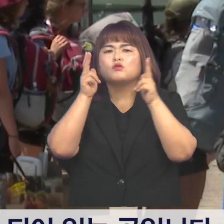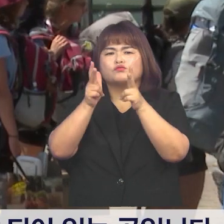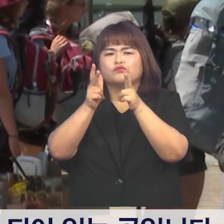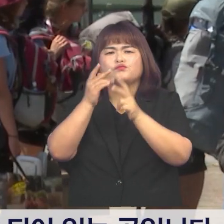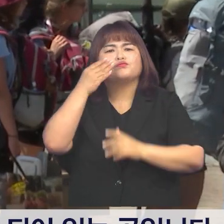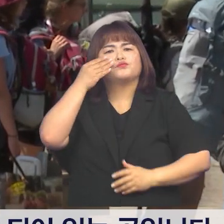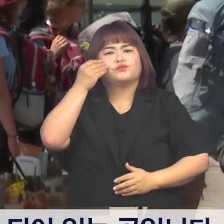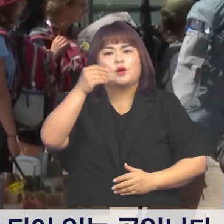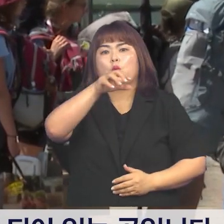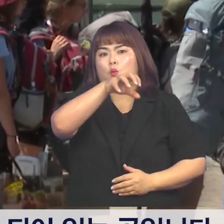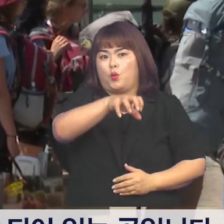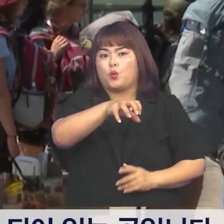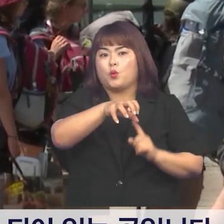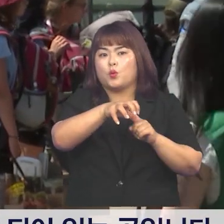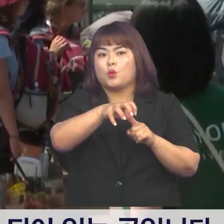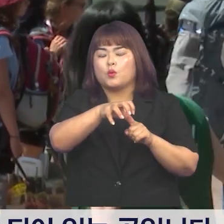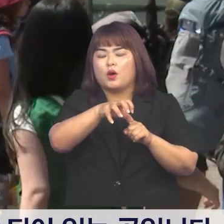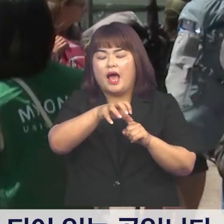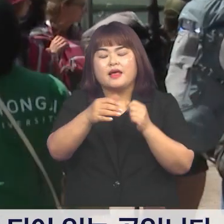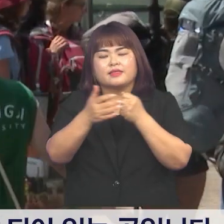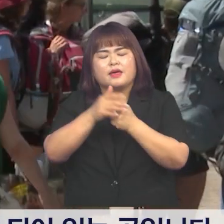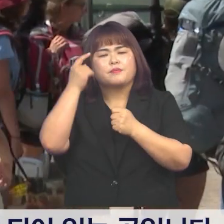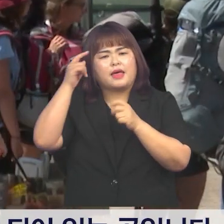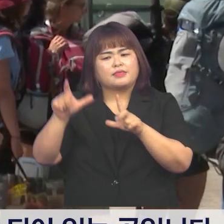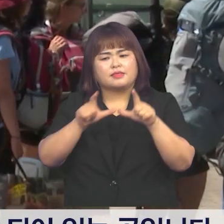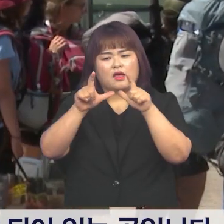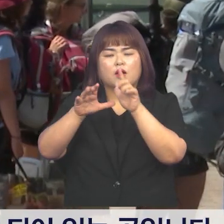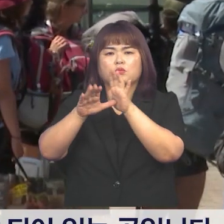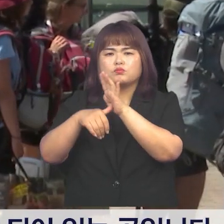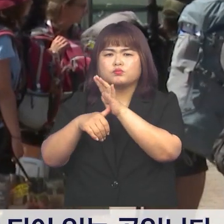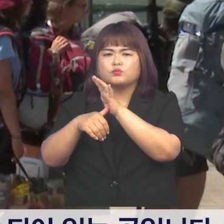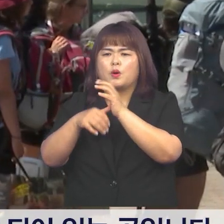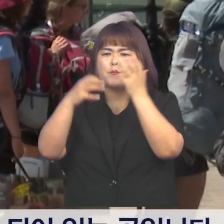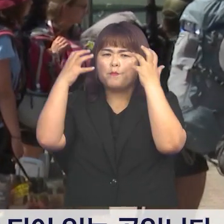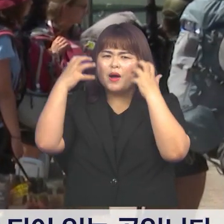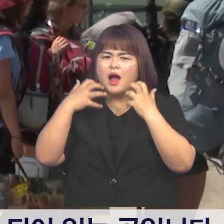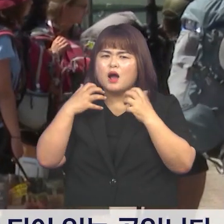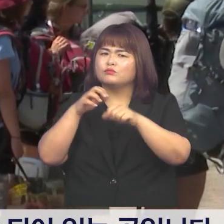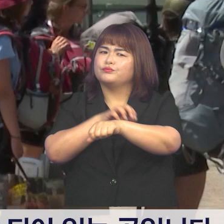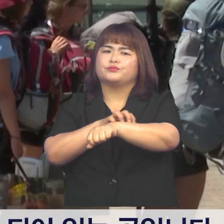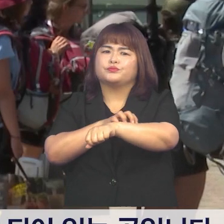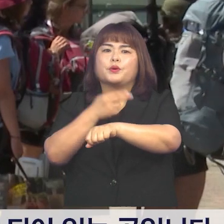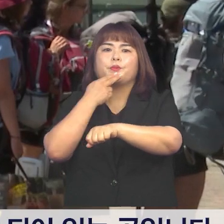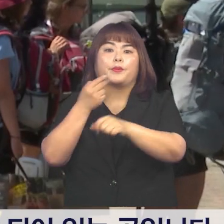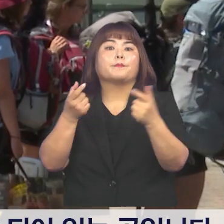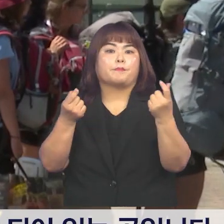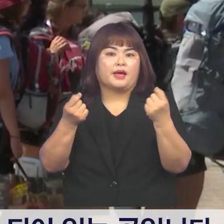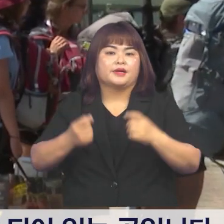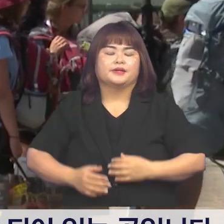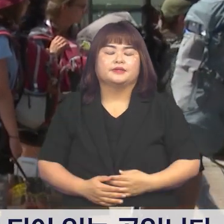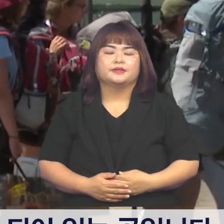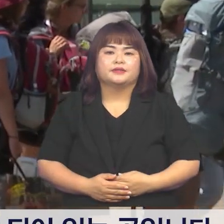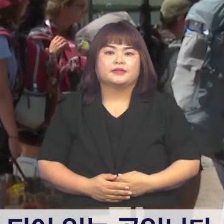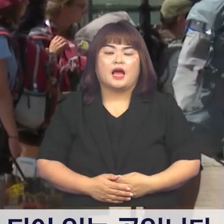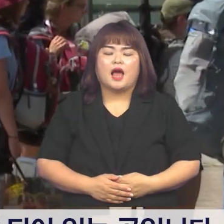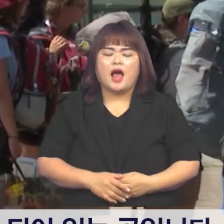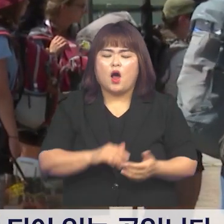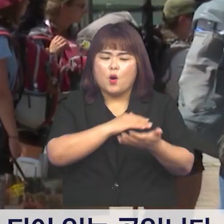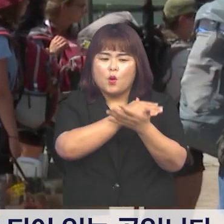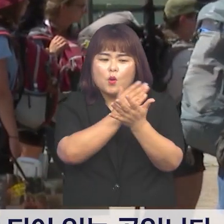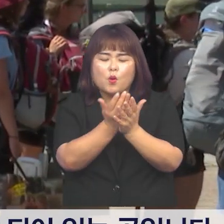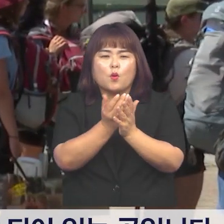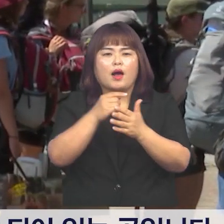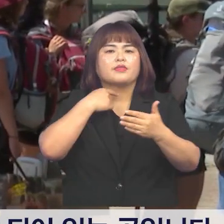잘 돼 있는 곳입니다. 그래서 생활하는데 폭염에 큰 문제는 없어 보이고요. 각종